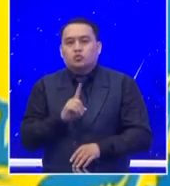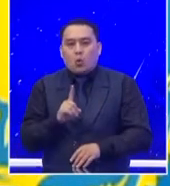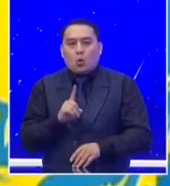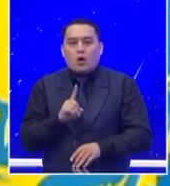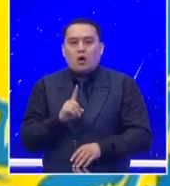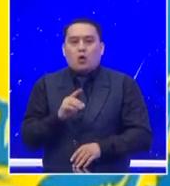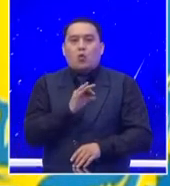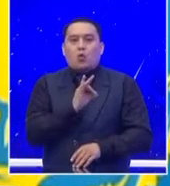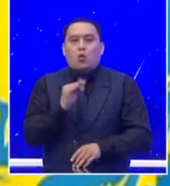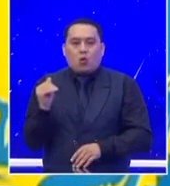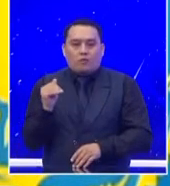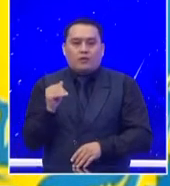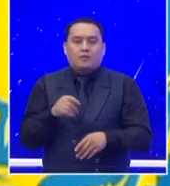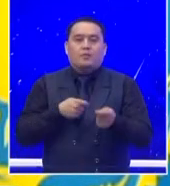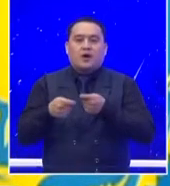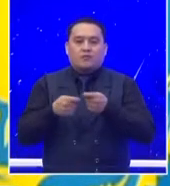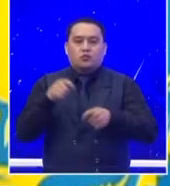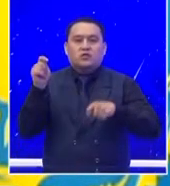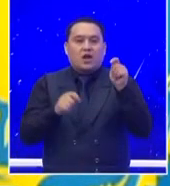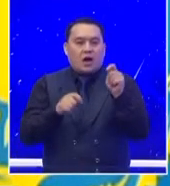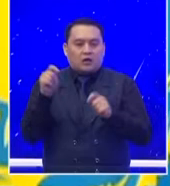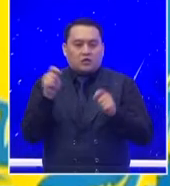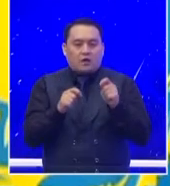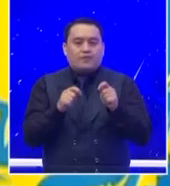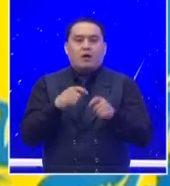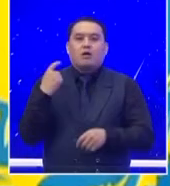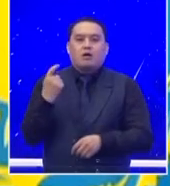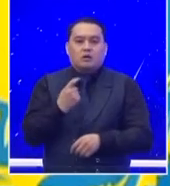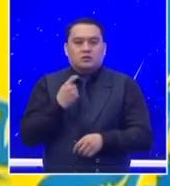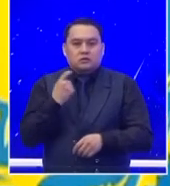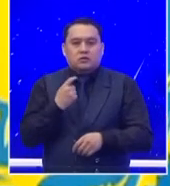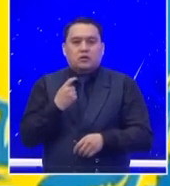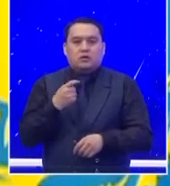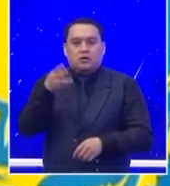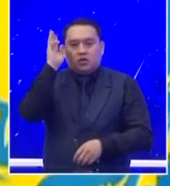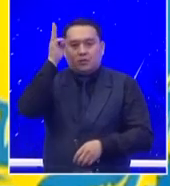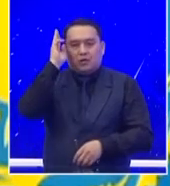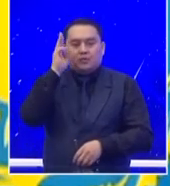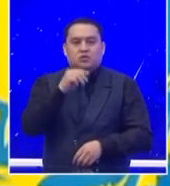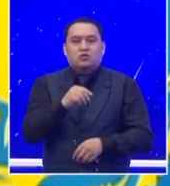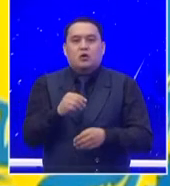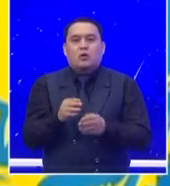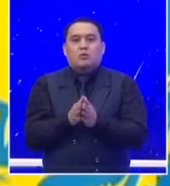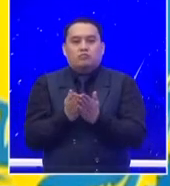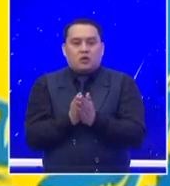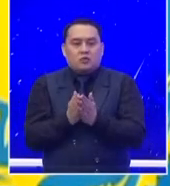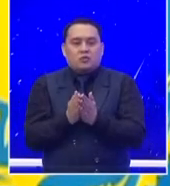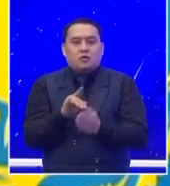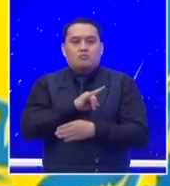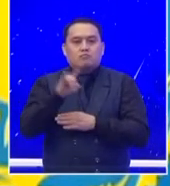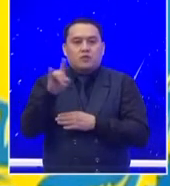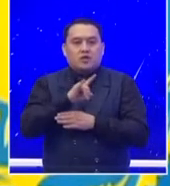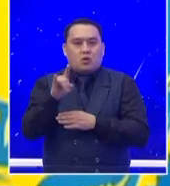исключением официальных и правительственных делегаций, а также владельцев служебных и дипломатических паспортов, пилотов авиакомпаний и